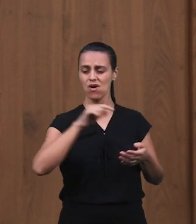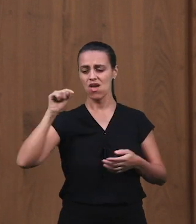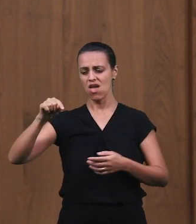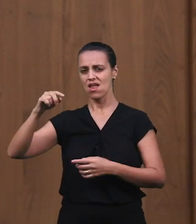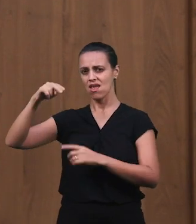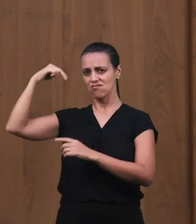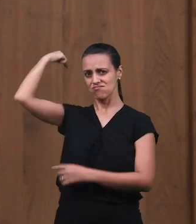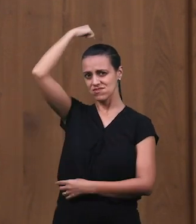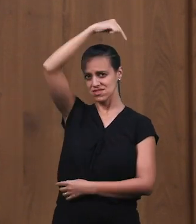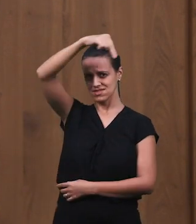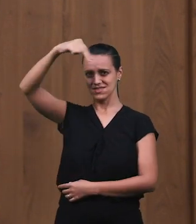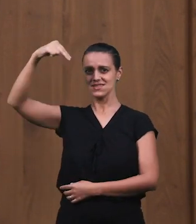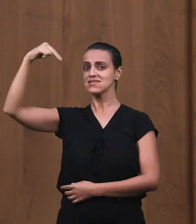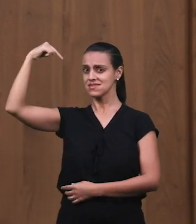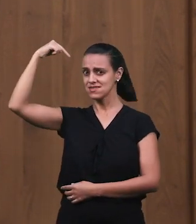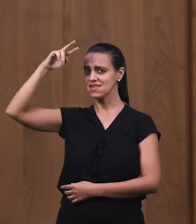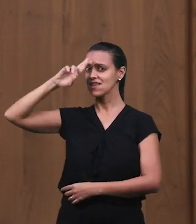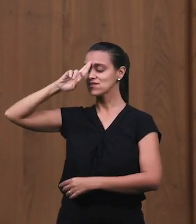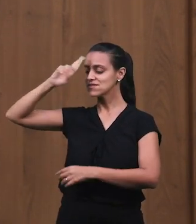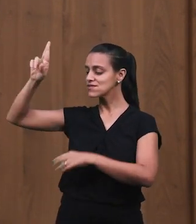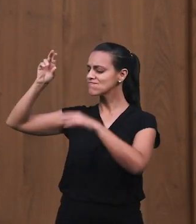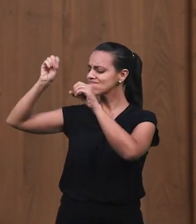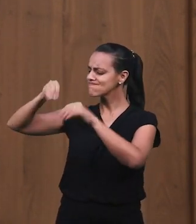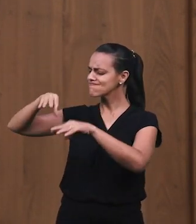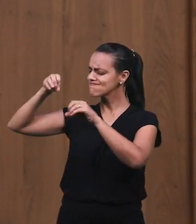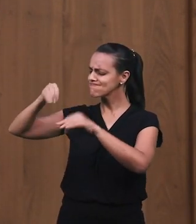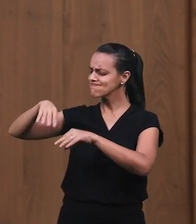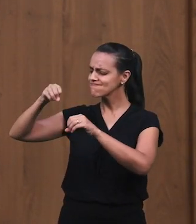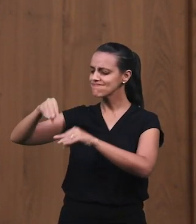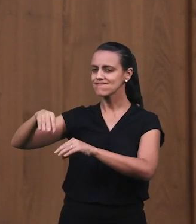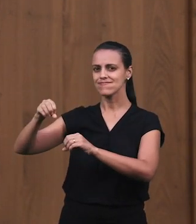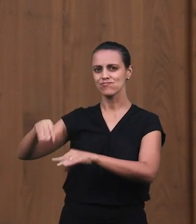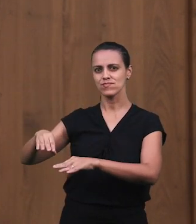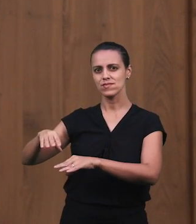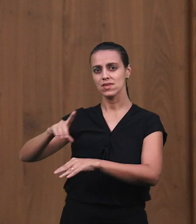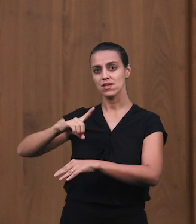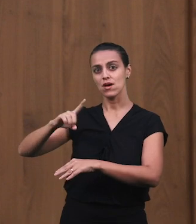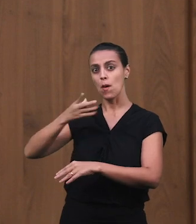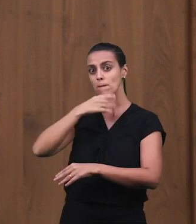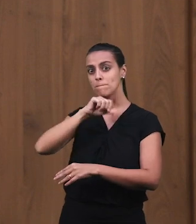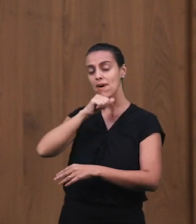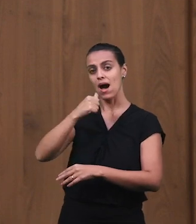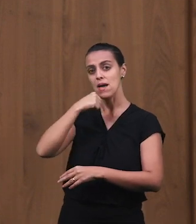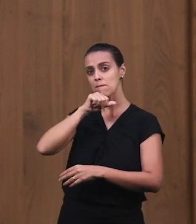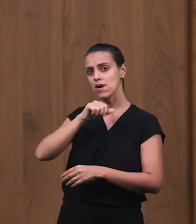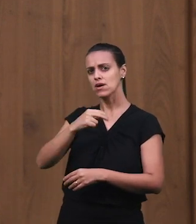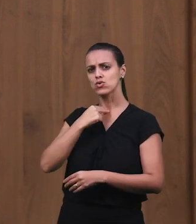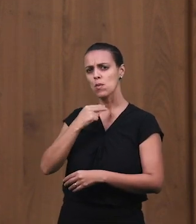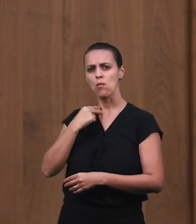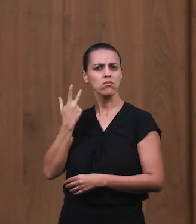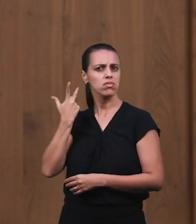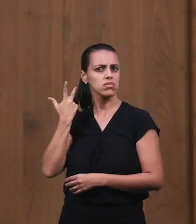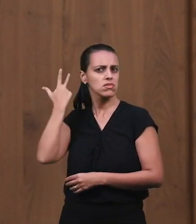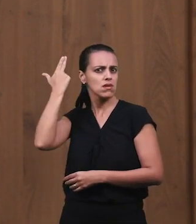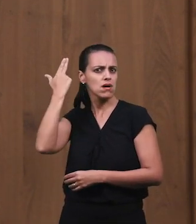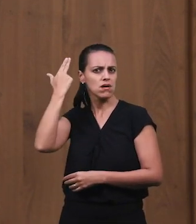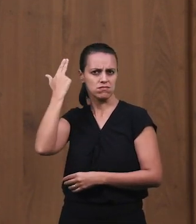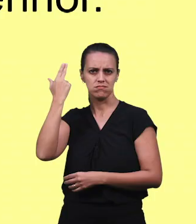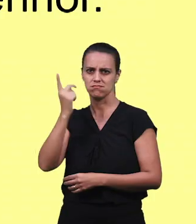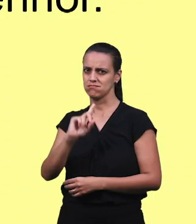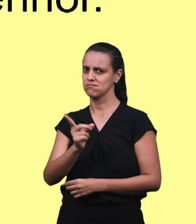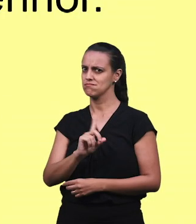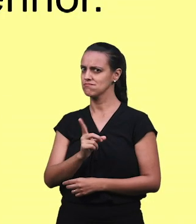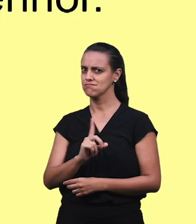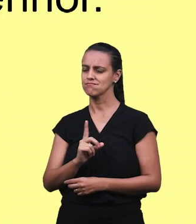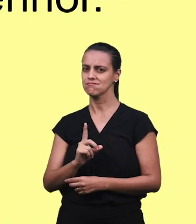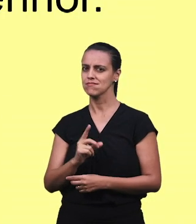créé selon l'orientation de Dieu. Dieu a dirigé à ses parents qui ne coupaient pas les